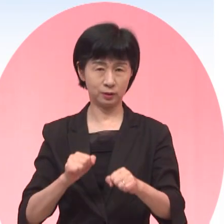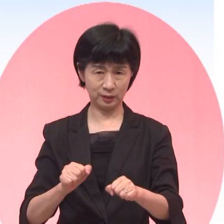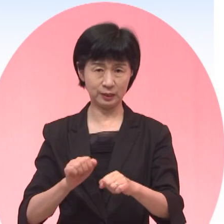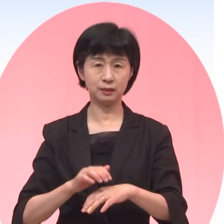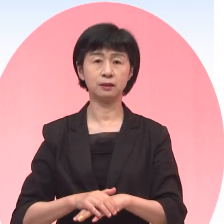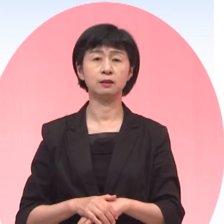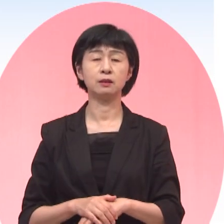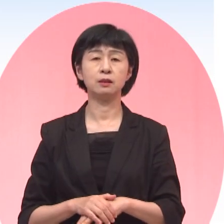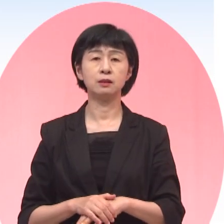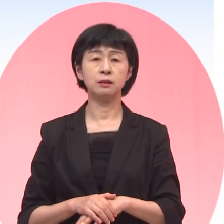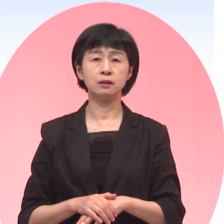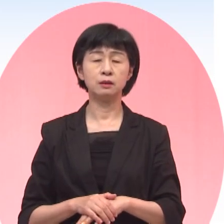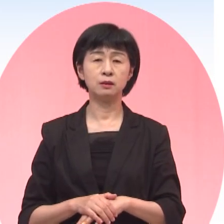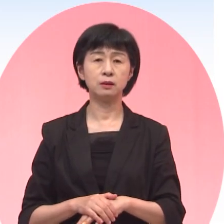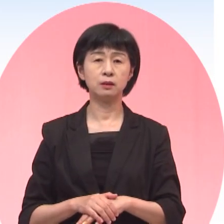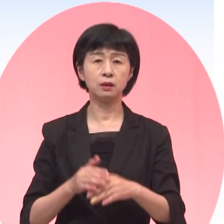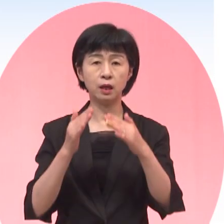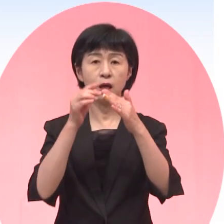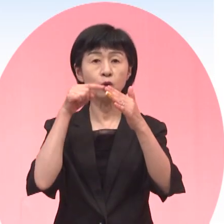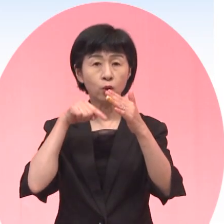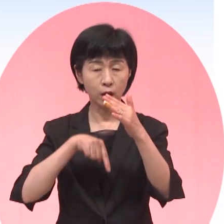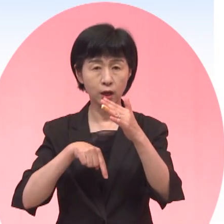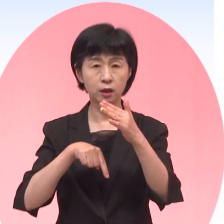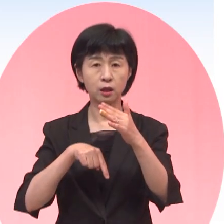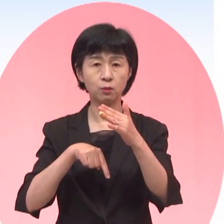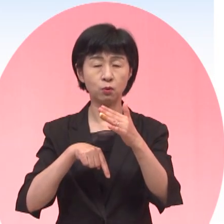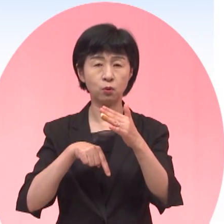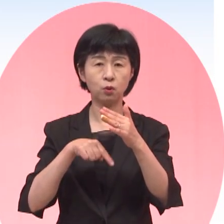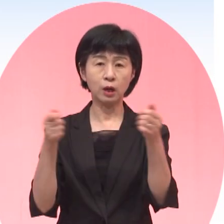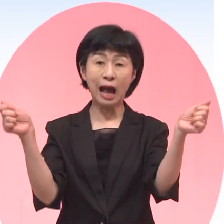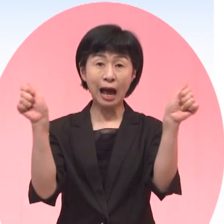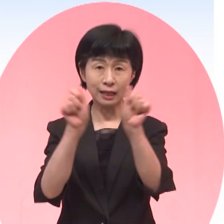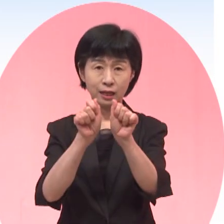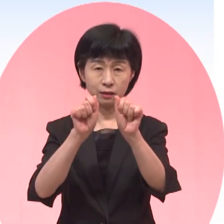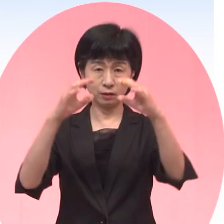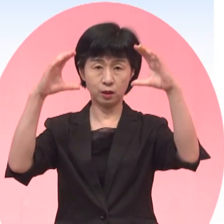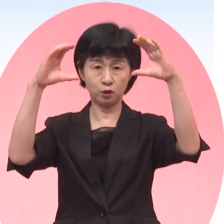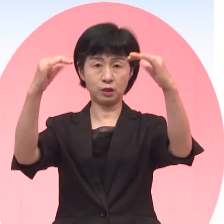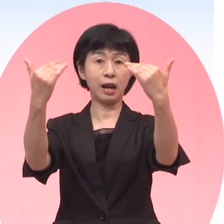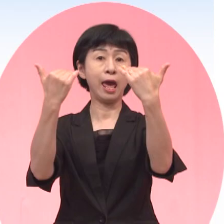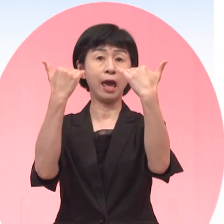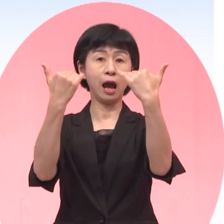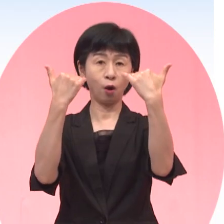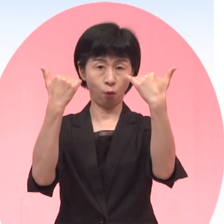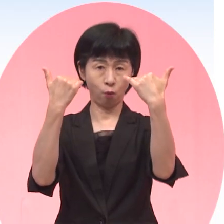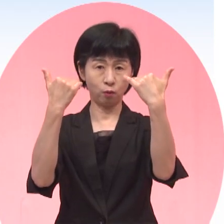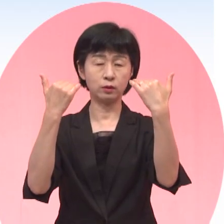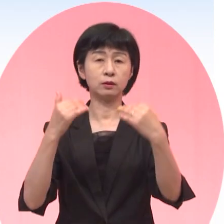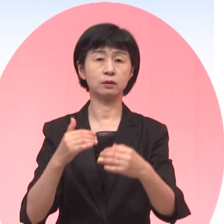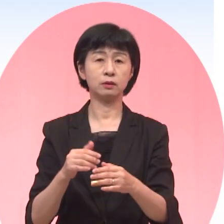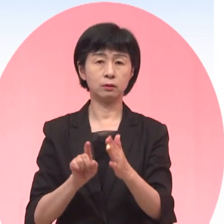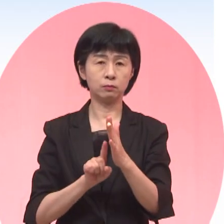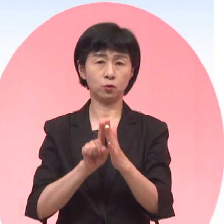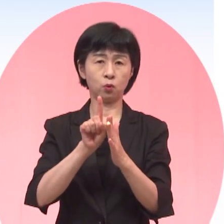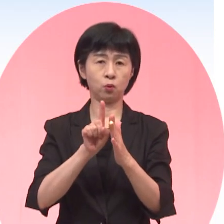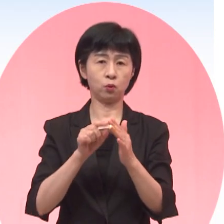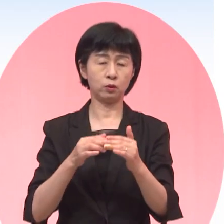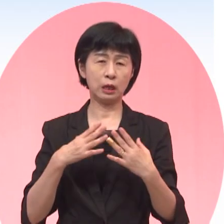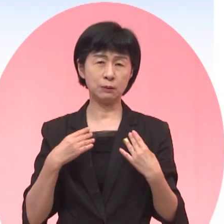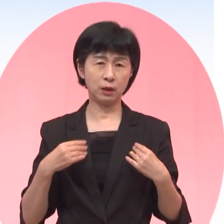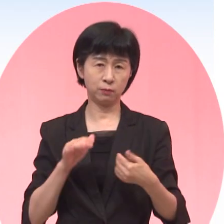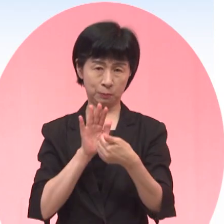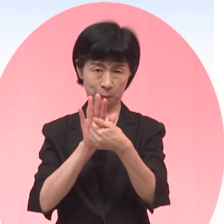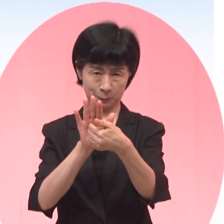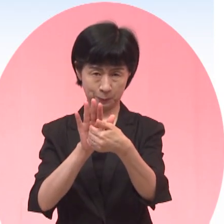ょう。屋内においても、すだれやカーテン、エアコンの使用により高温多湿を避けましょ